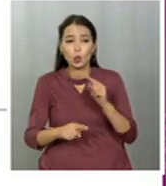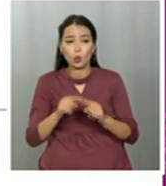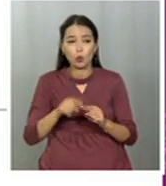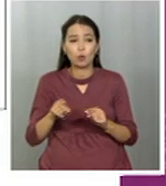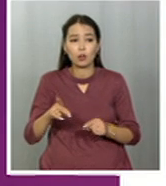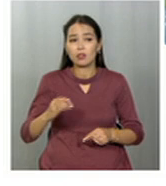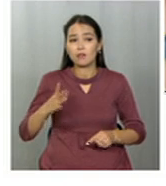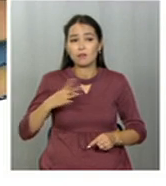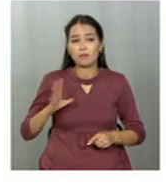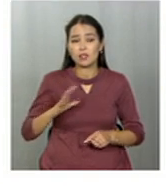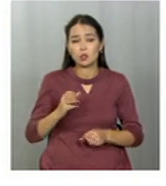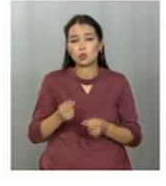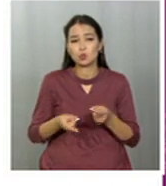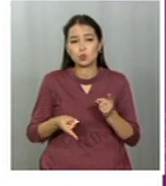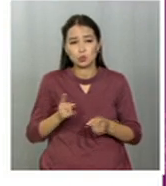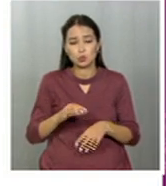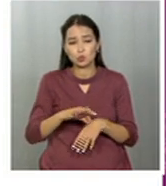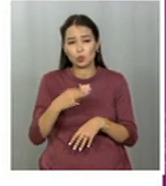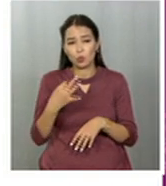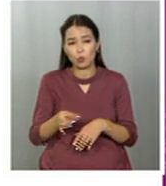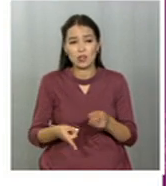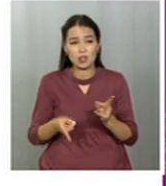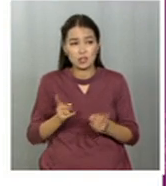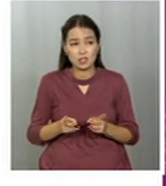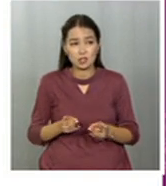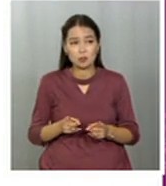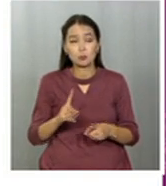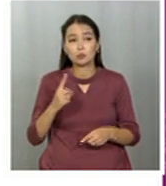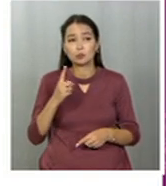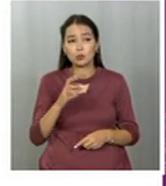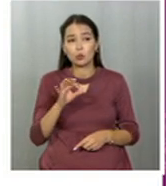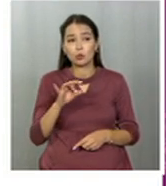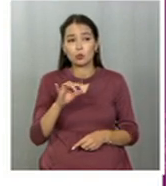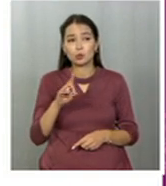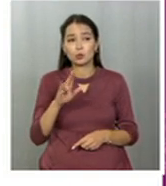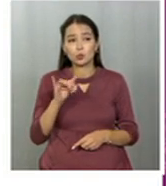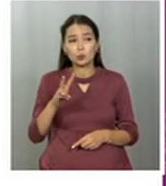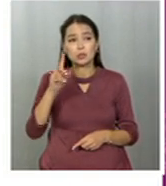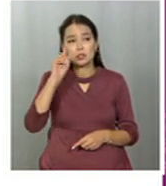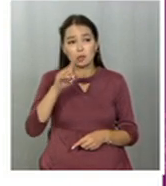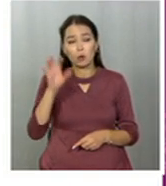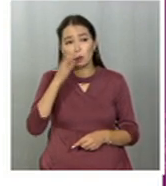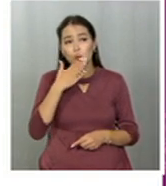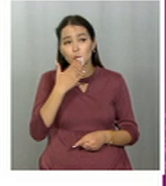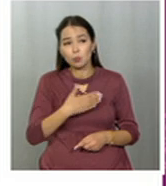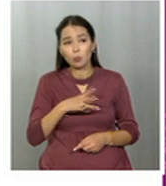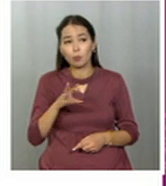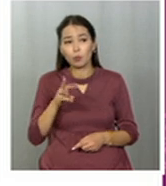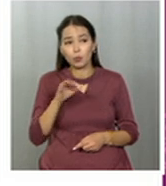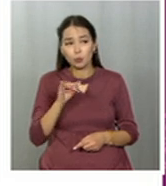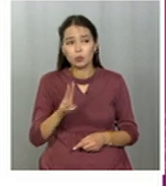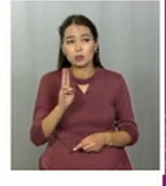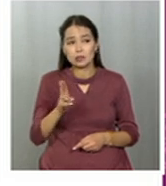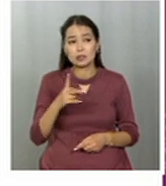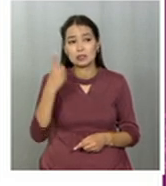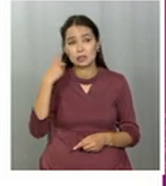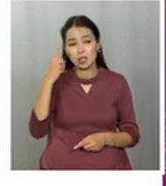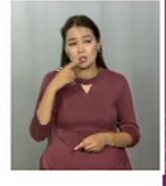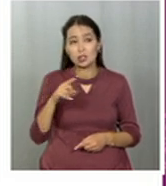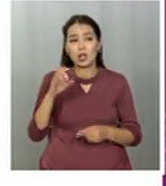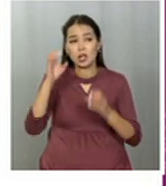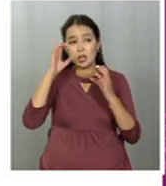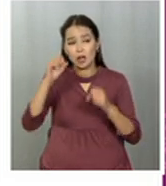суровой действительности. Почему Ураскул, знавший о любви Мамуна к сказкам о рогатой матери оленихе, составил